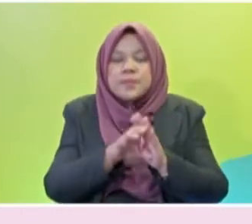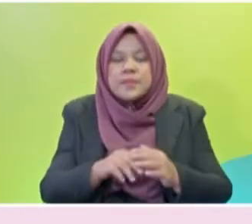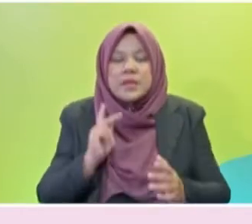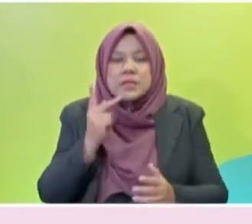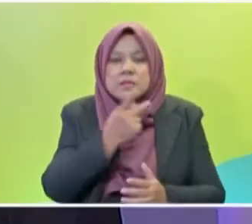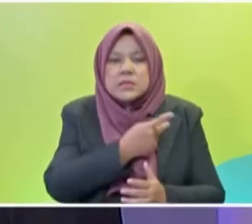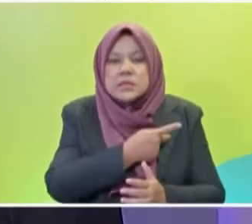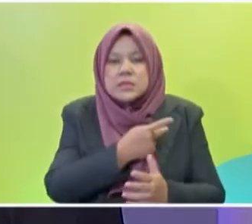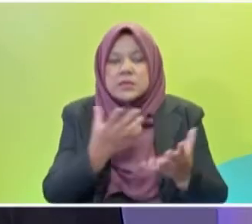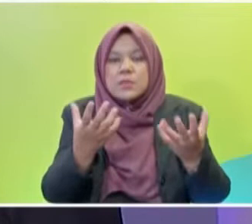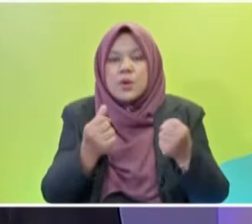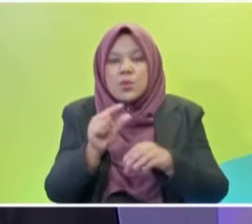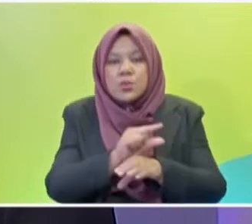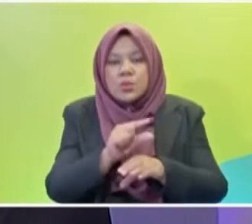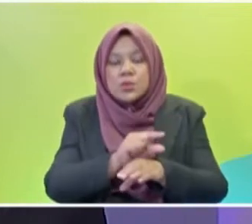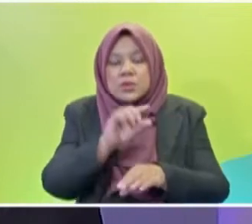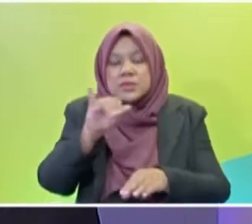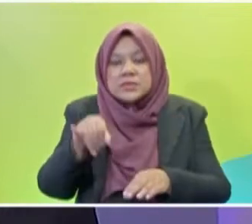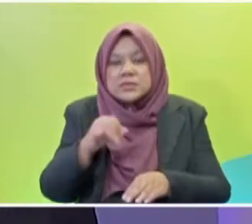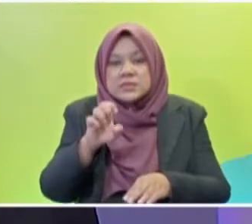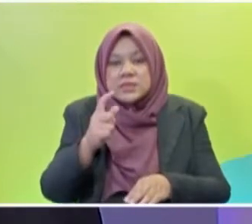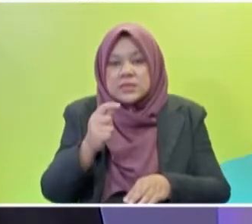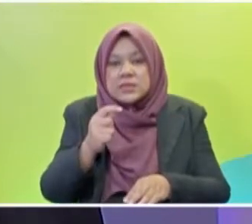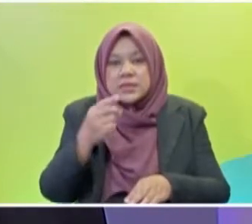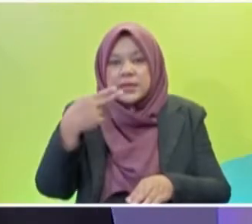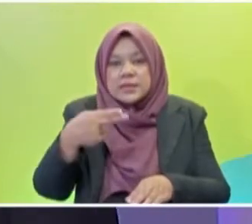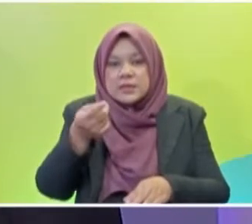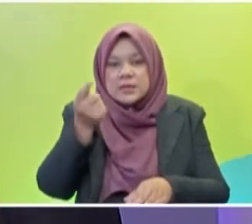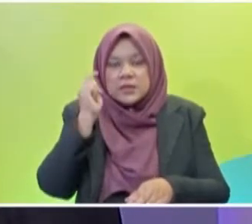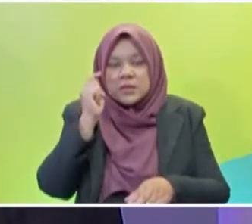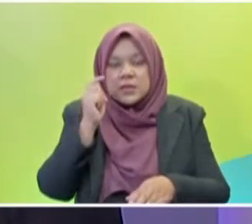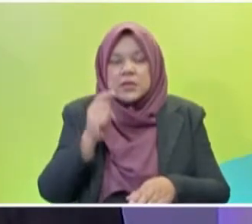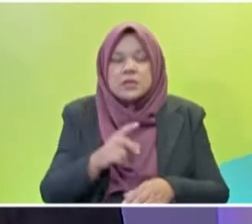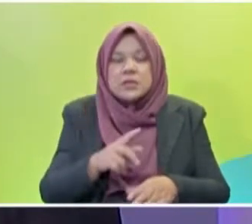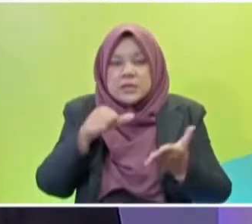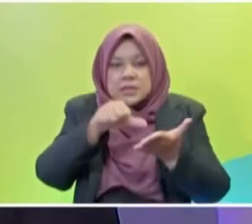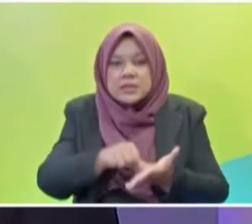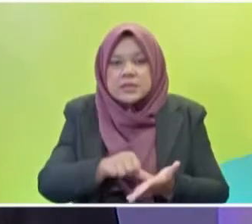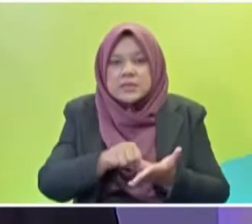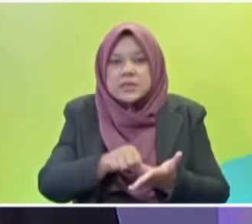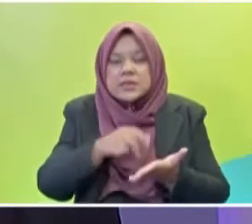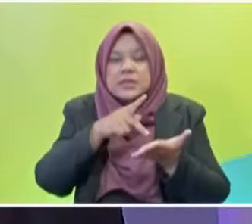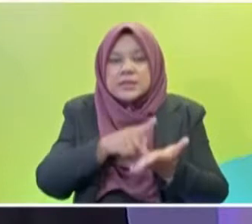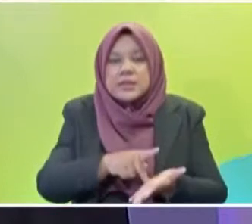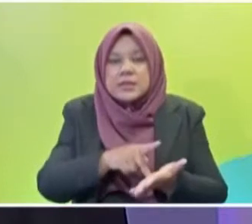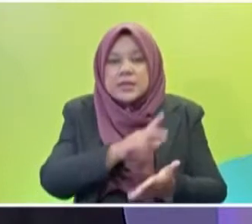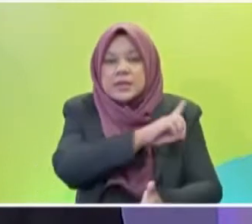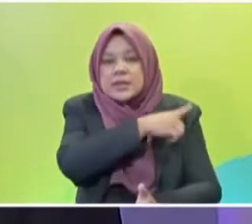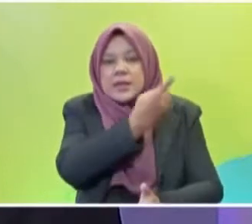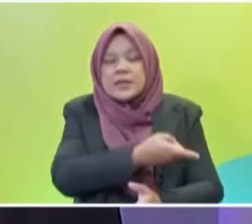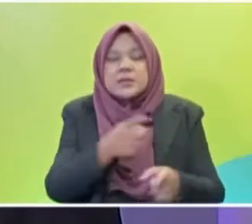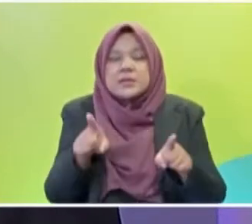nak gunakan jet hidrolik tadi, kita tekan dia, kita kenakan daya dia. Daya tersebut bersamaan